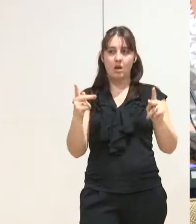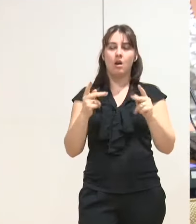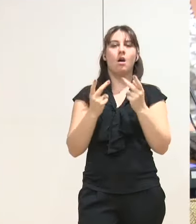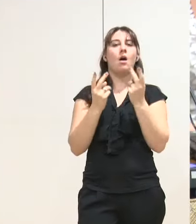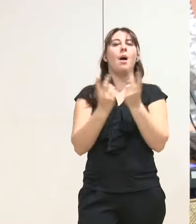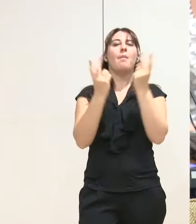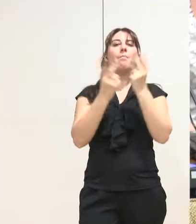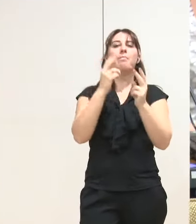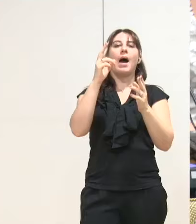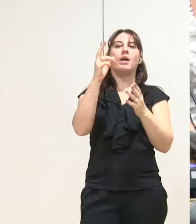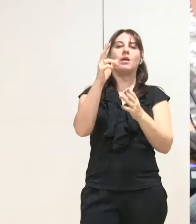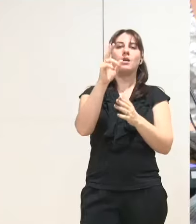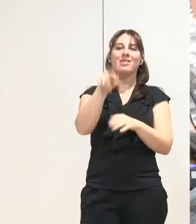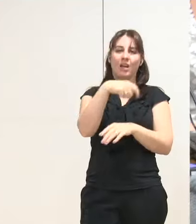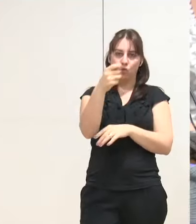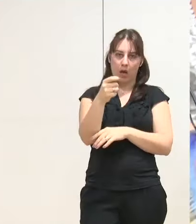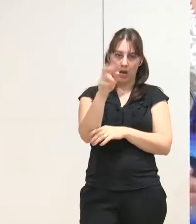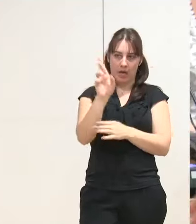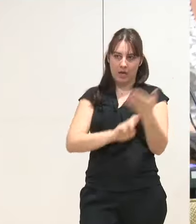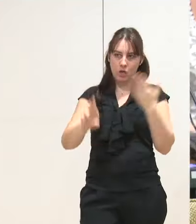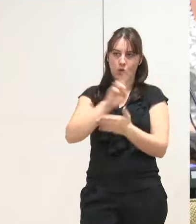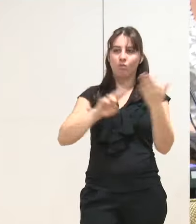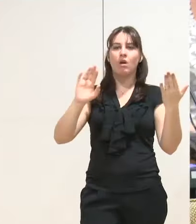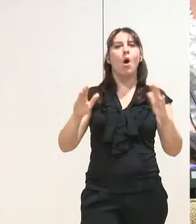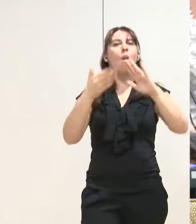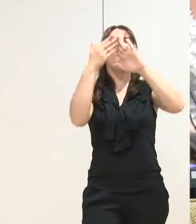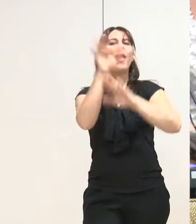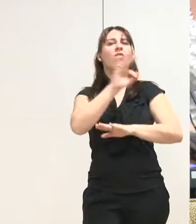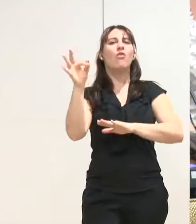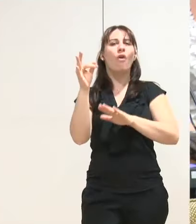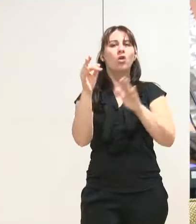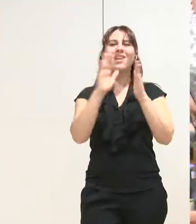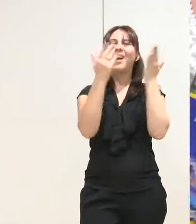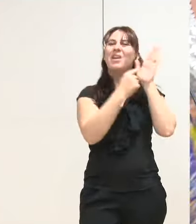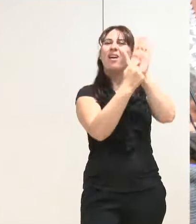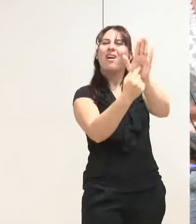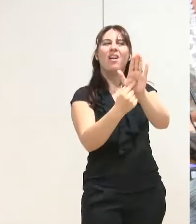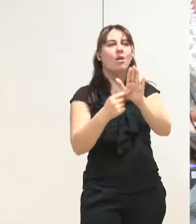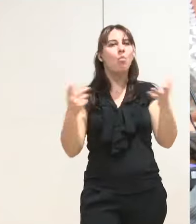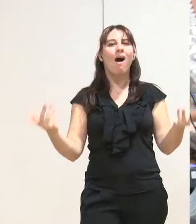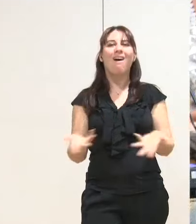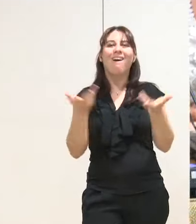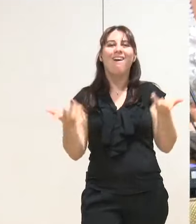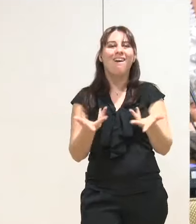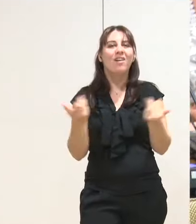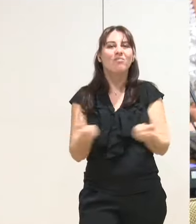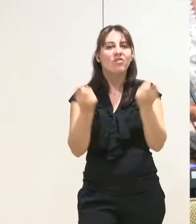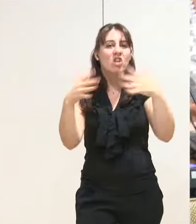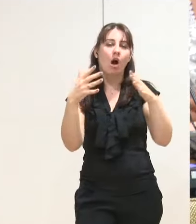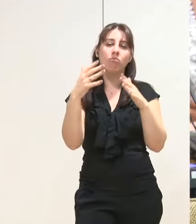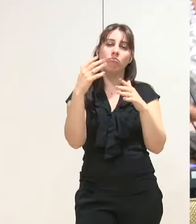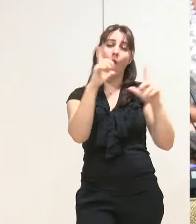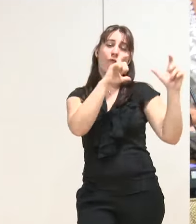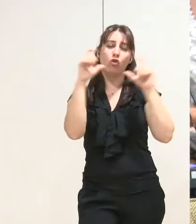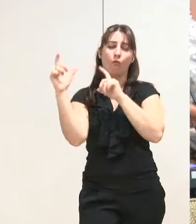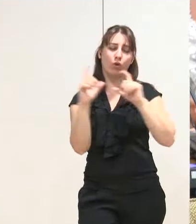régionaux à montagne-de France dont je vous ai déjà parlé avec une un beau un beau recueil de photos